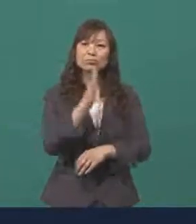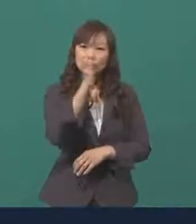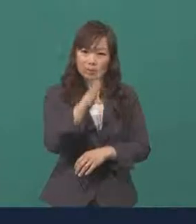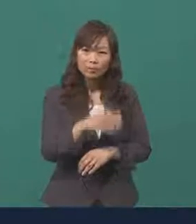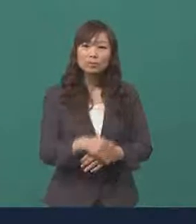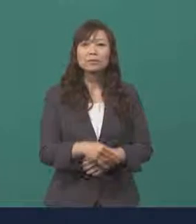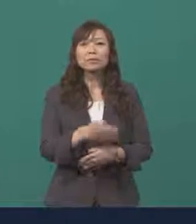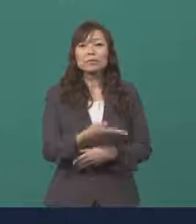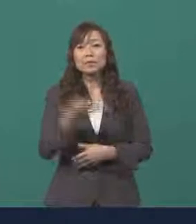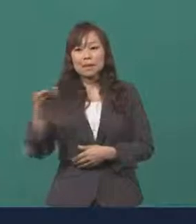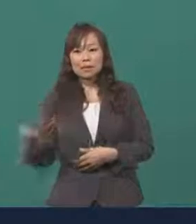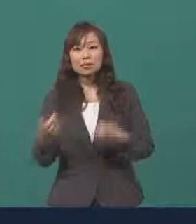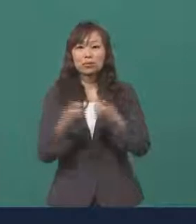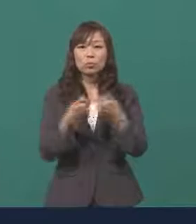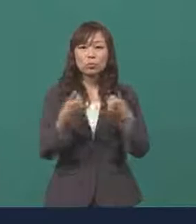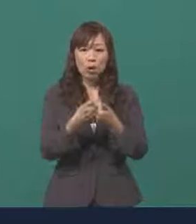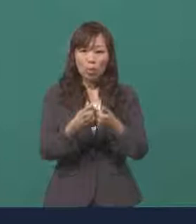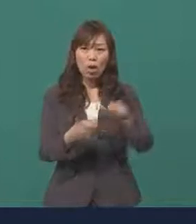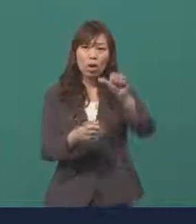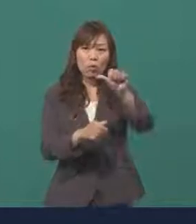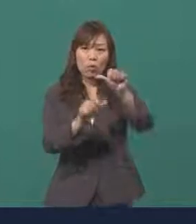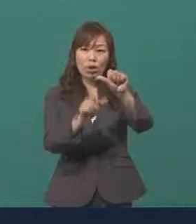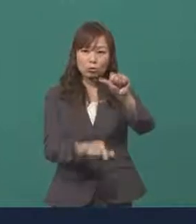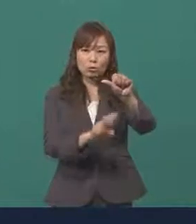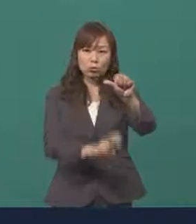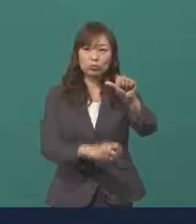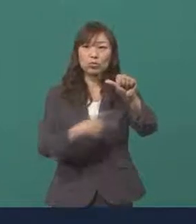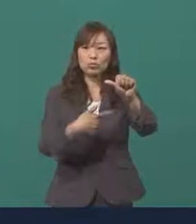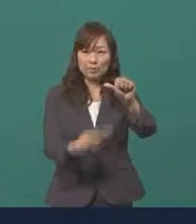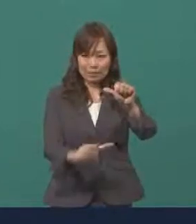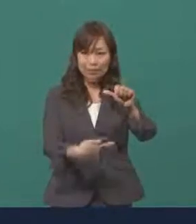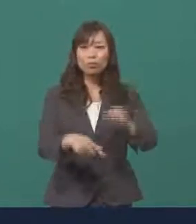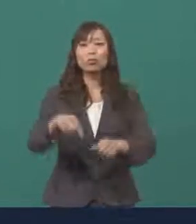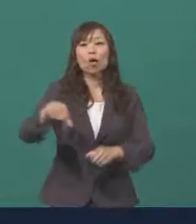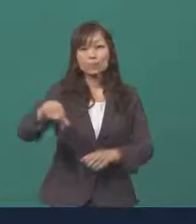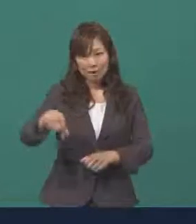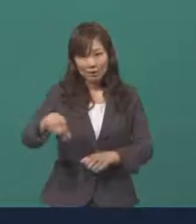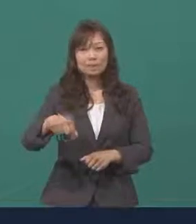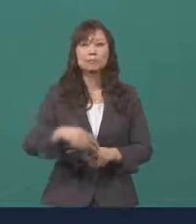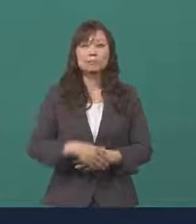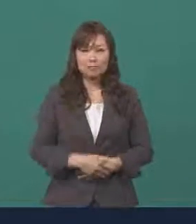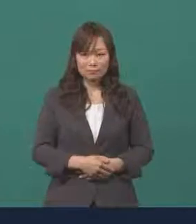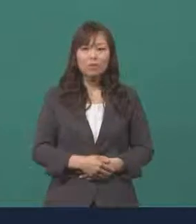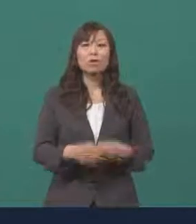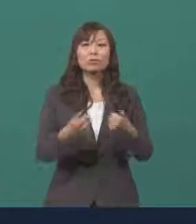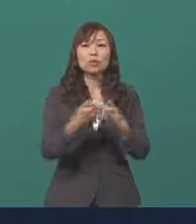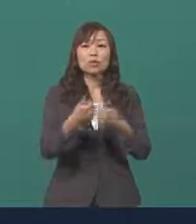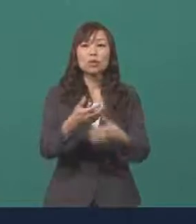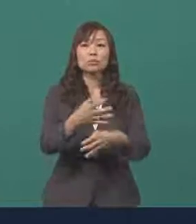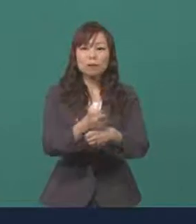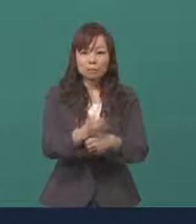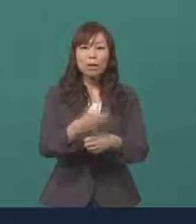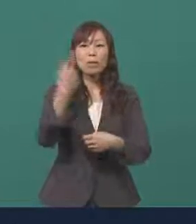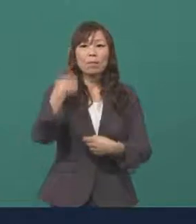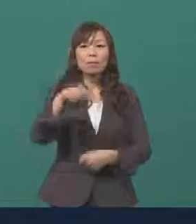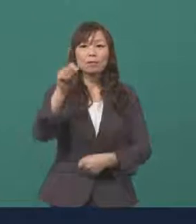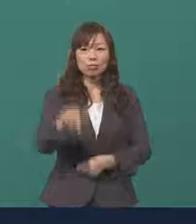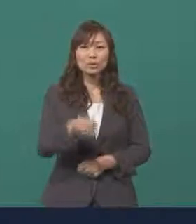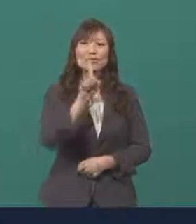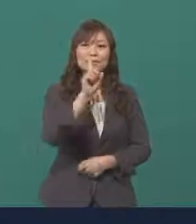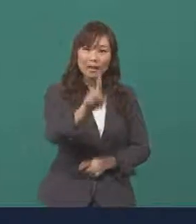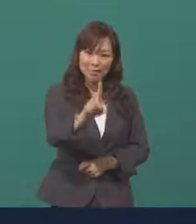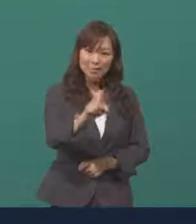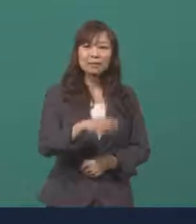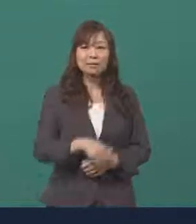お気軽にお越しください。次回の相談は5月26日土曜日です。相談日